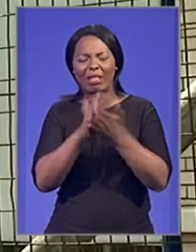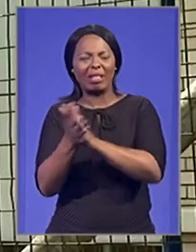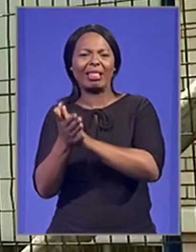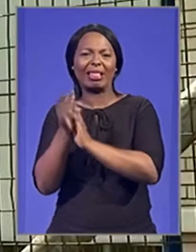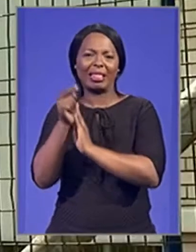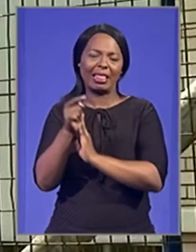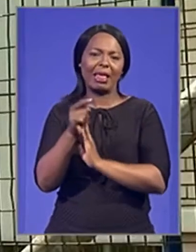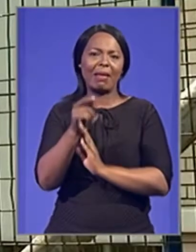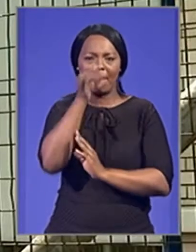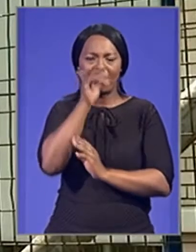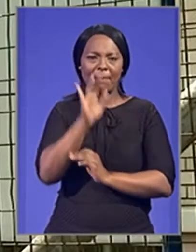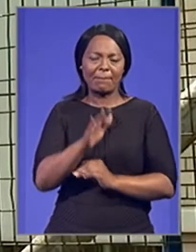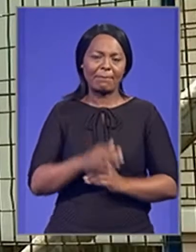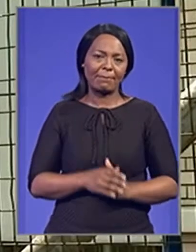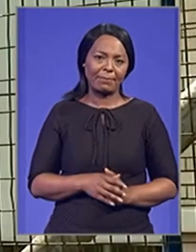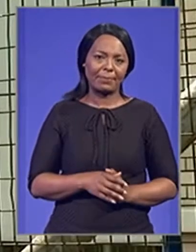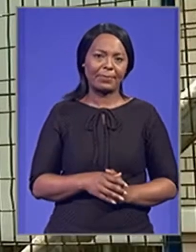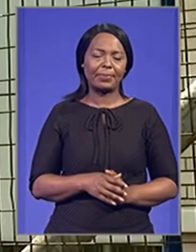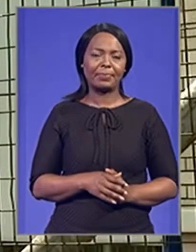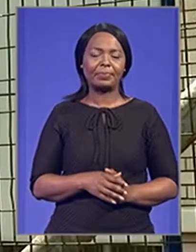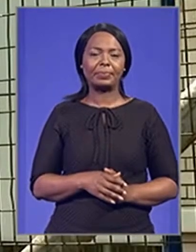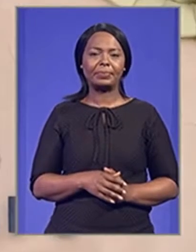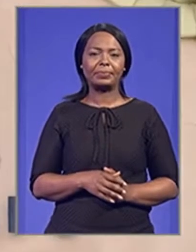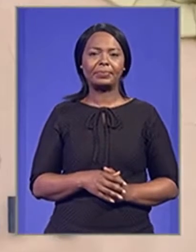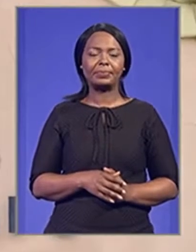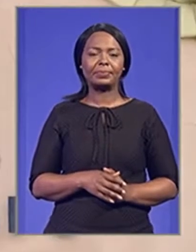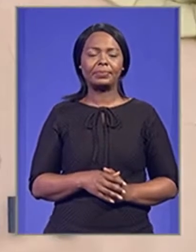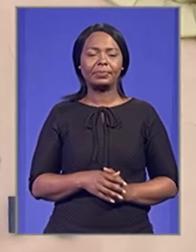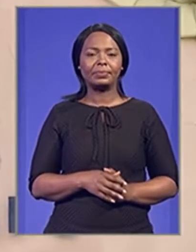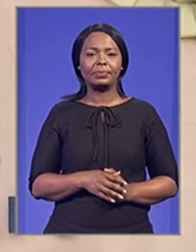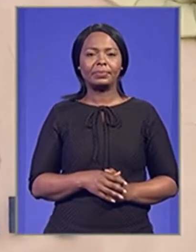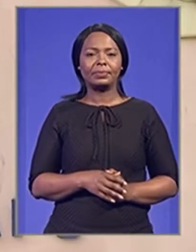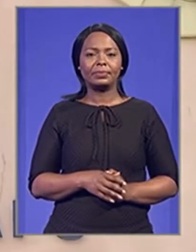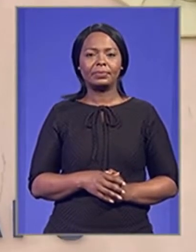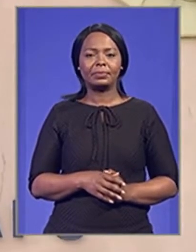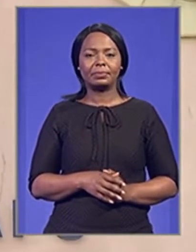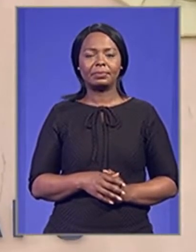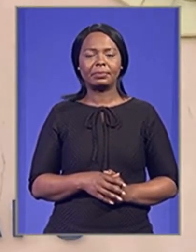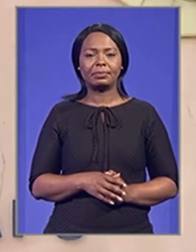Thabo Mofutsanyana Ishmael Modiba SABC News Bethlehem